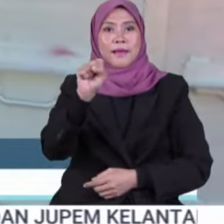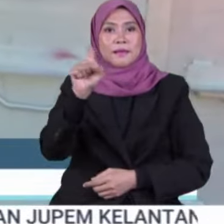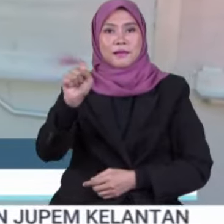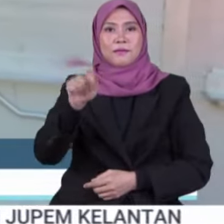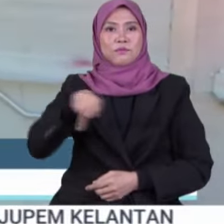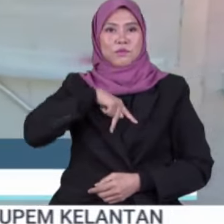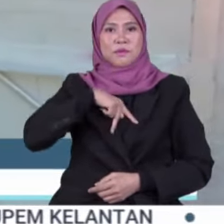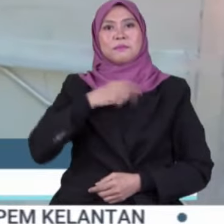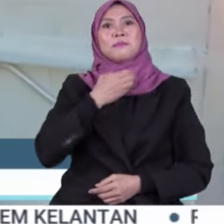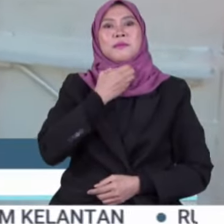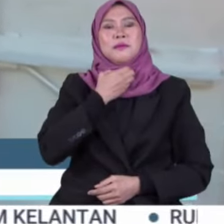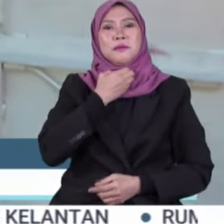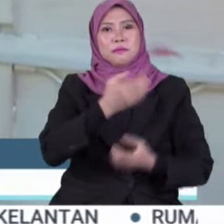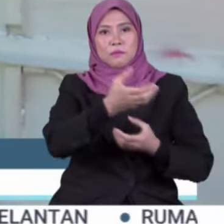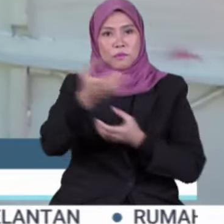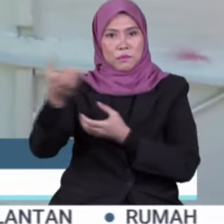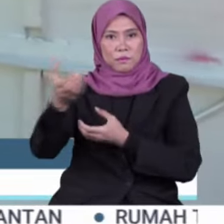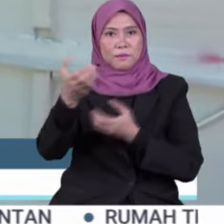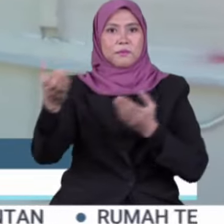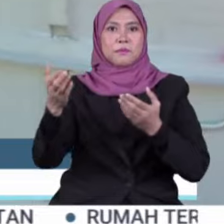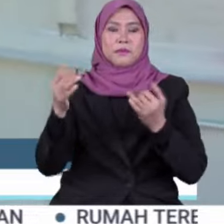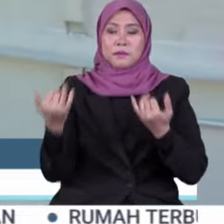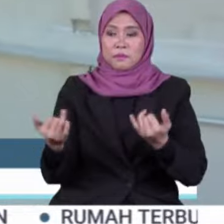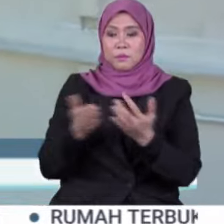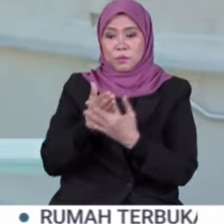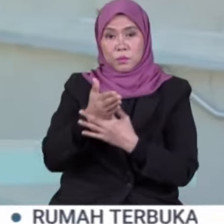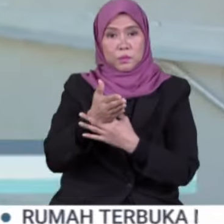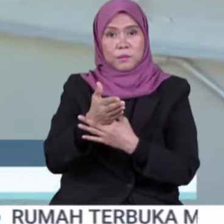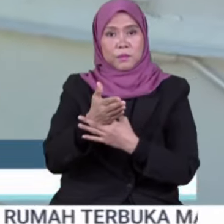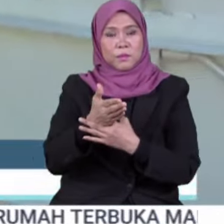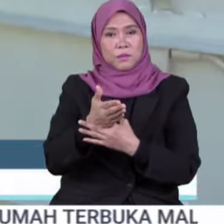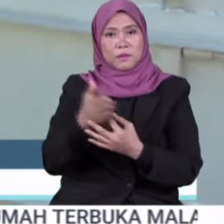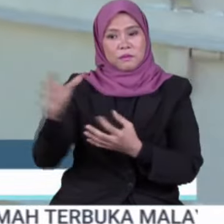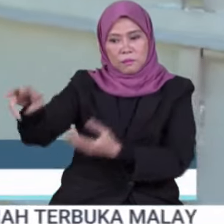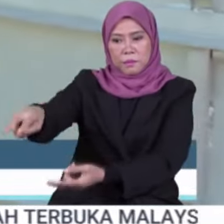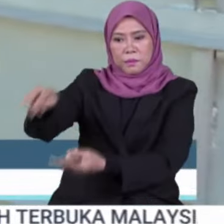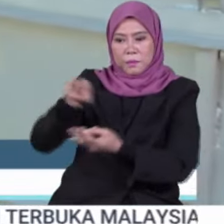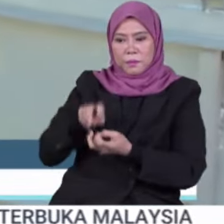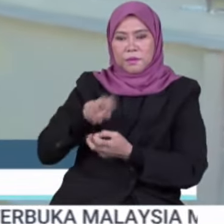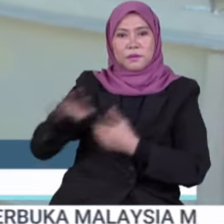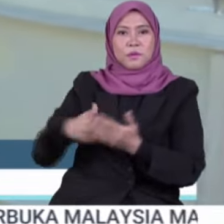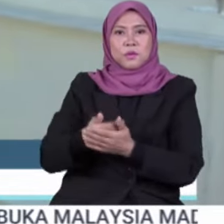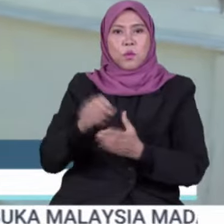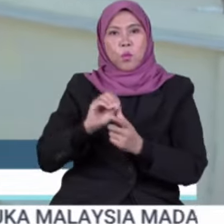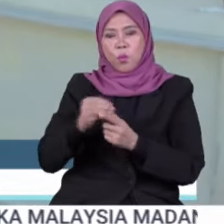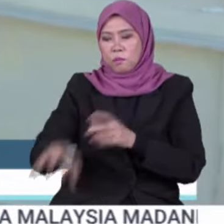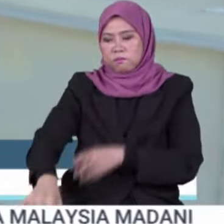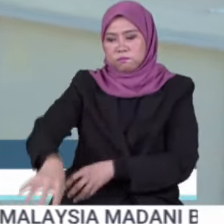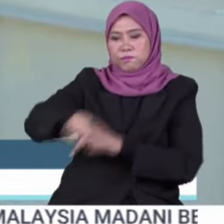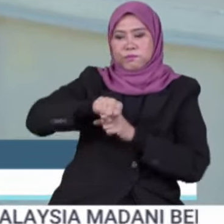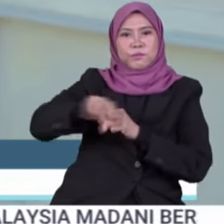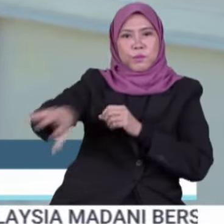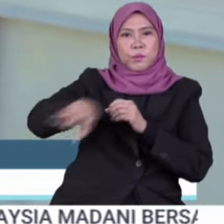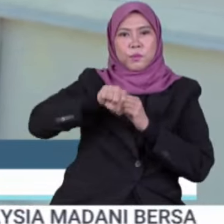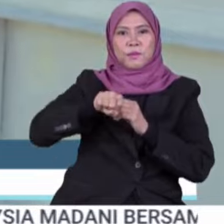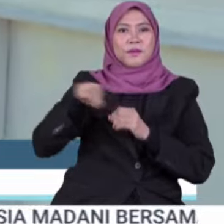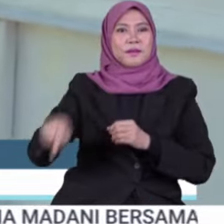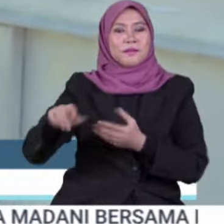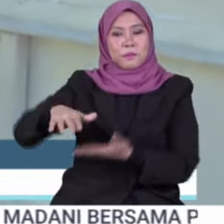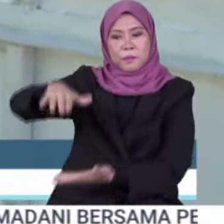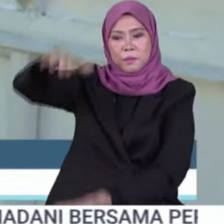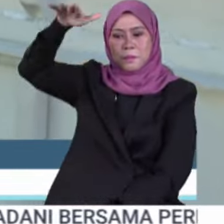Perak. Kaedah yang digunakan sama ada melalui secara terus ataupun melalui bambi baket. Water dam ini boleh menampung